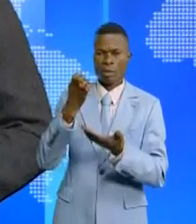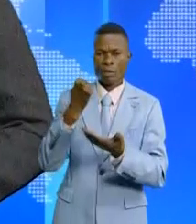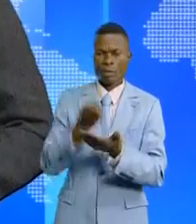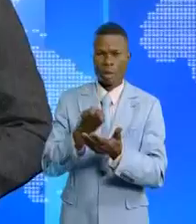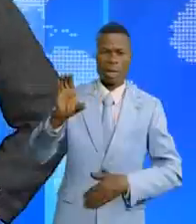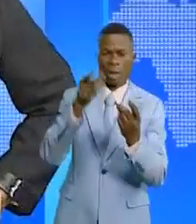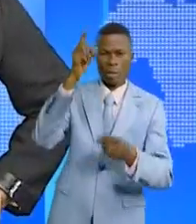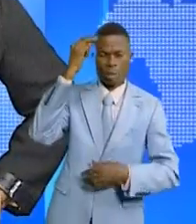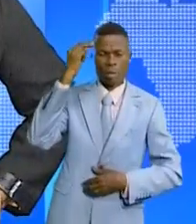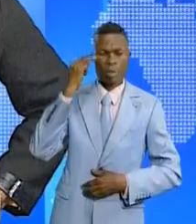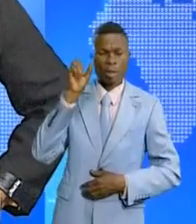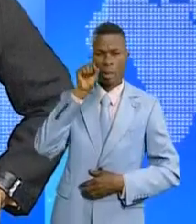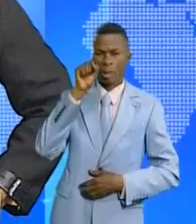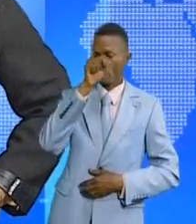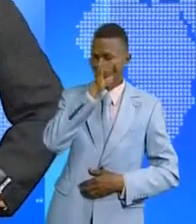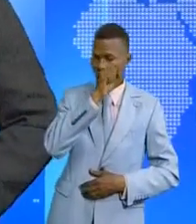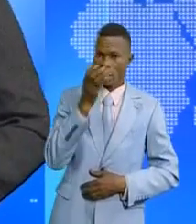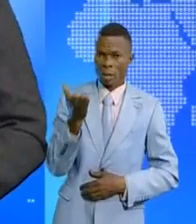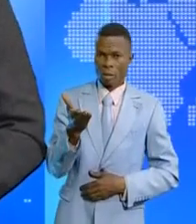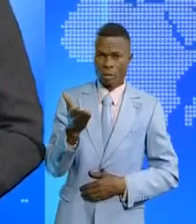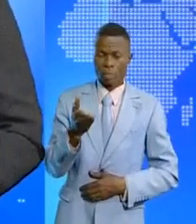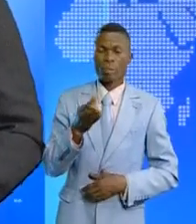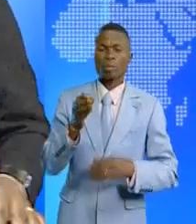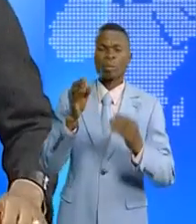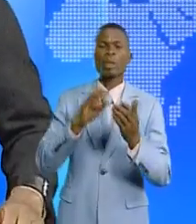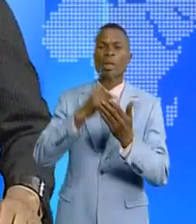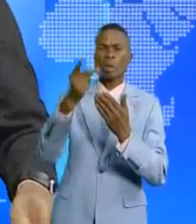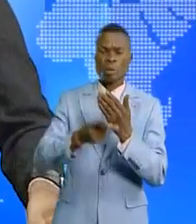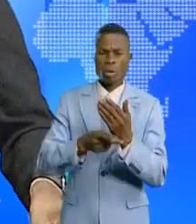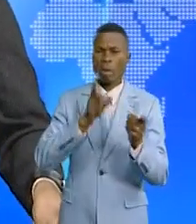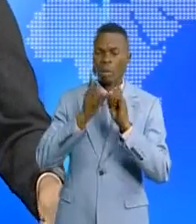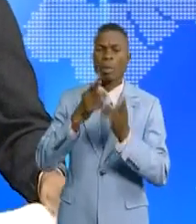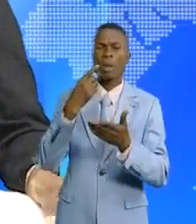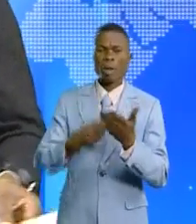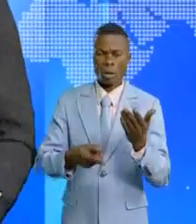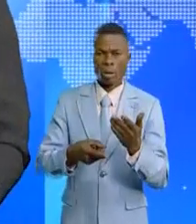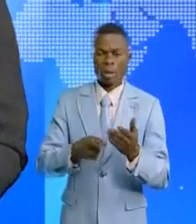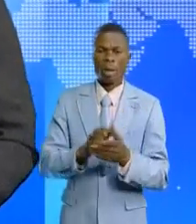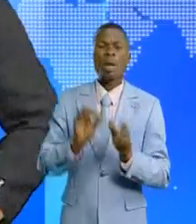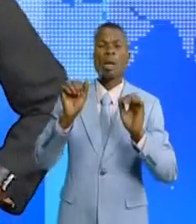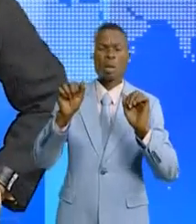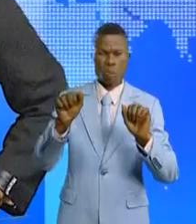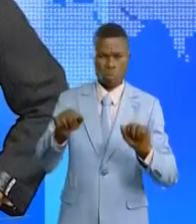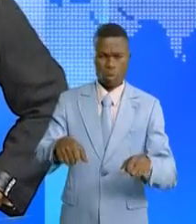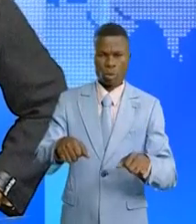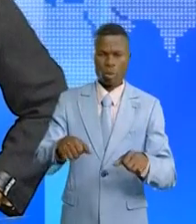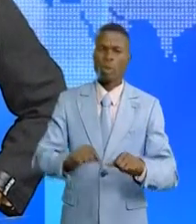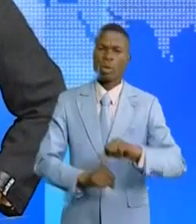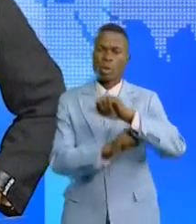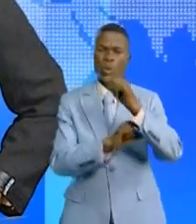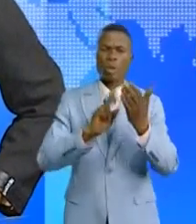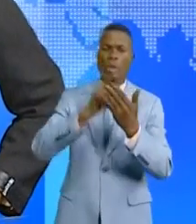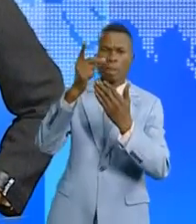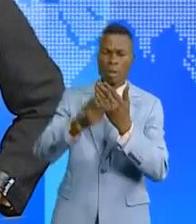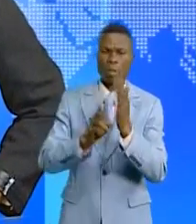congolaise Jean-Michel Samalou Kondé au menu de leur échange la possibilité d'accompagner le programme